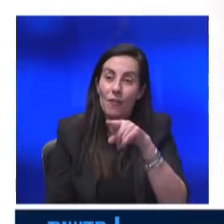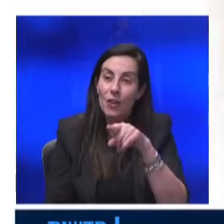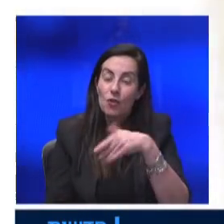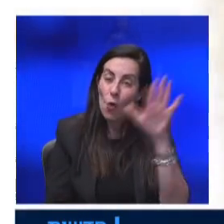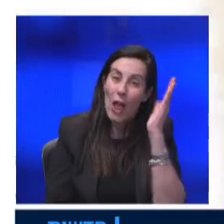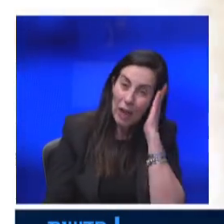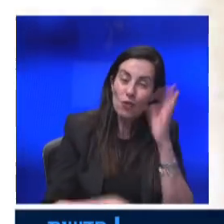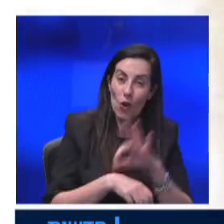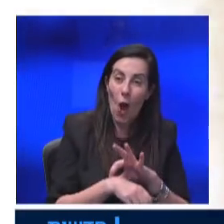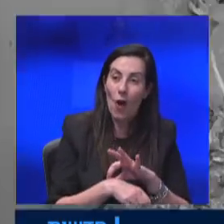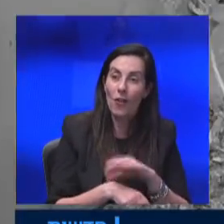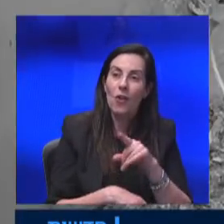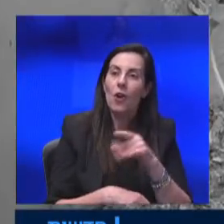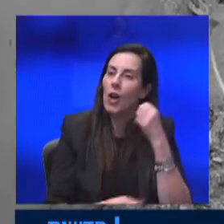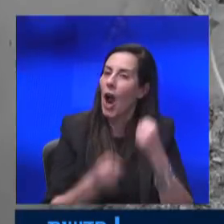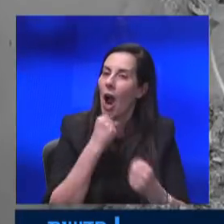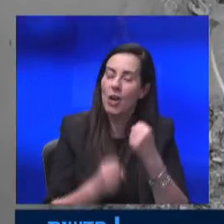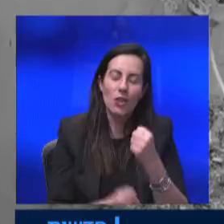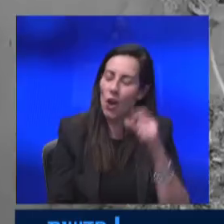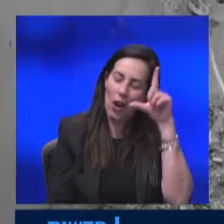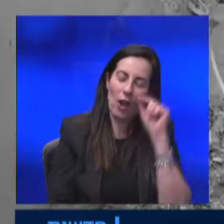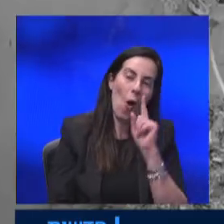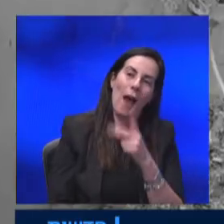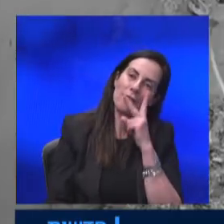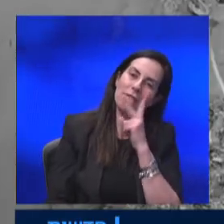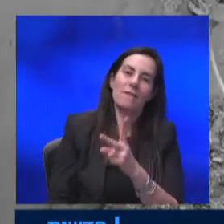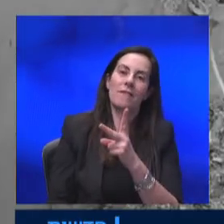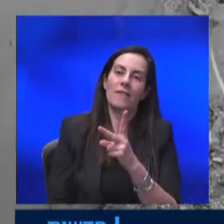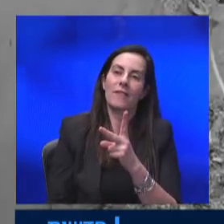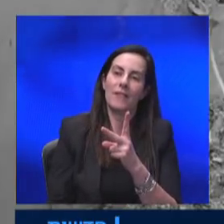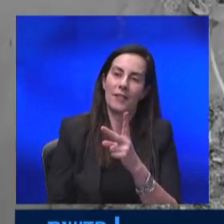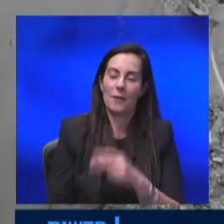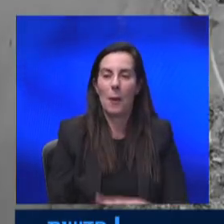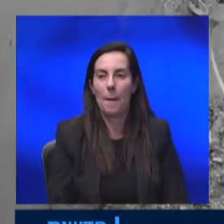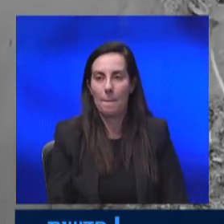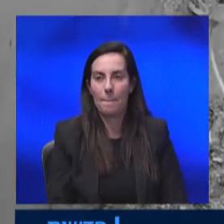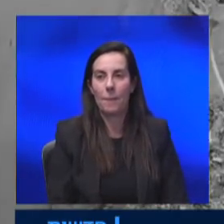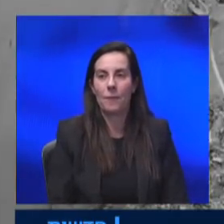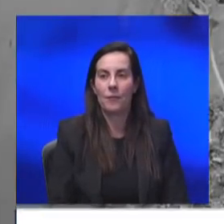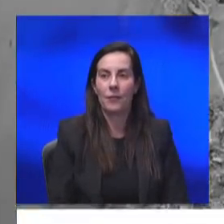הוא מתקשה להסיר את עיניו בחיי הלילה של חבריו בעלי הכנף.